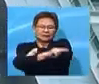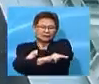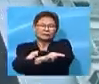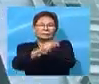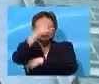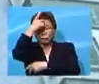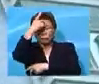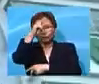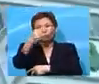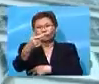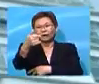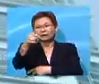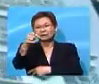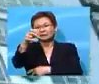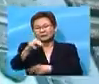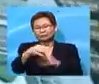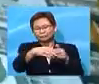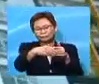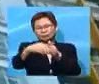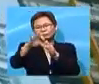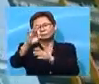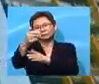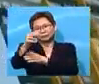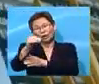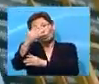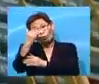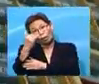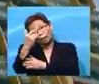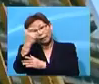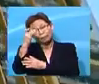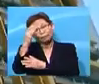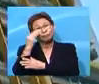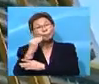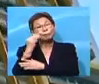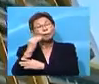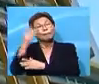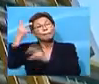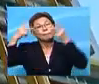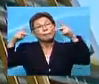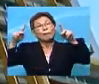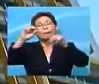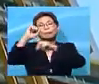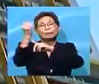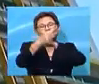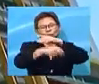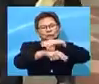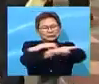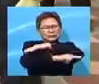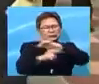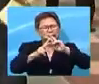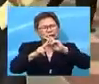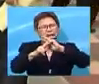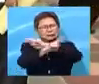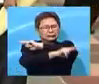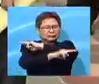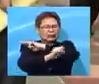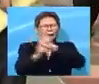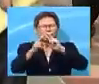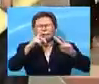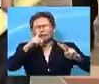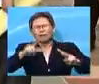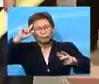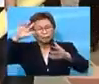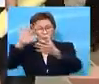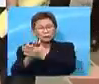Han menerajui FM Berdasarkan pengalaman beliau menjadiid persatuan negeriing l